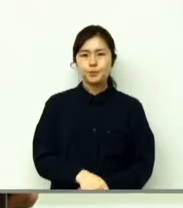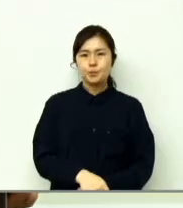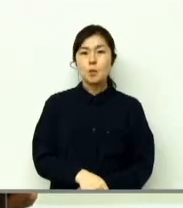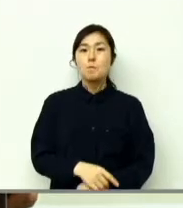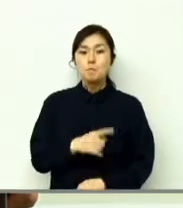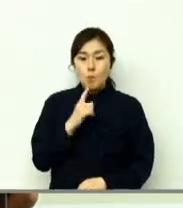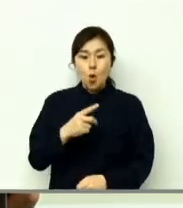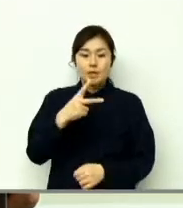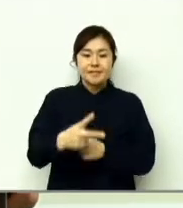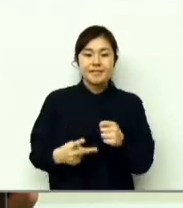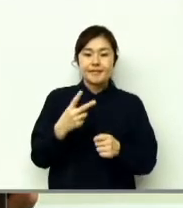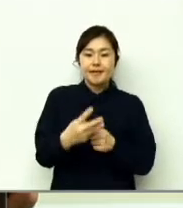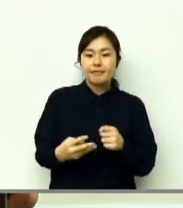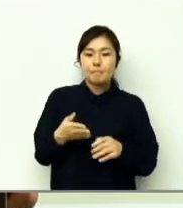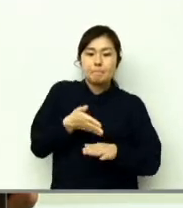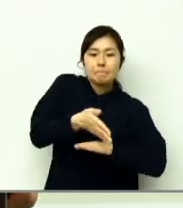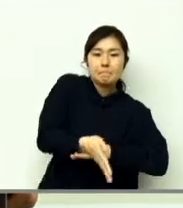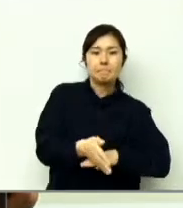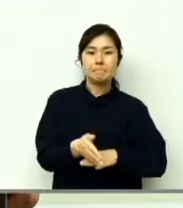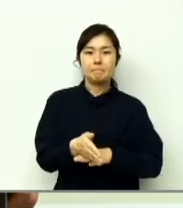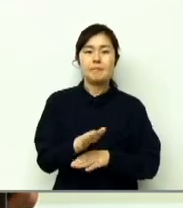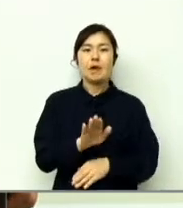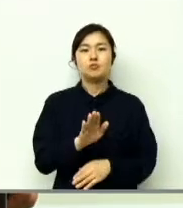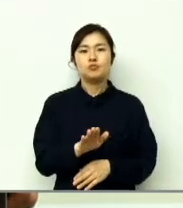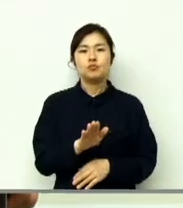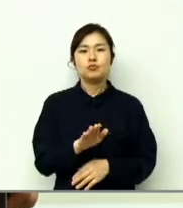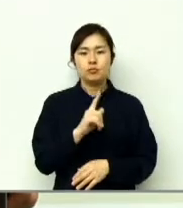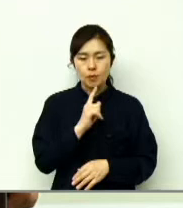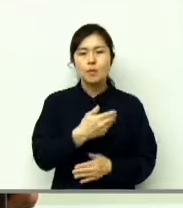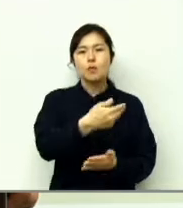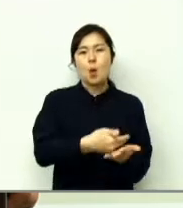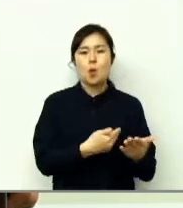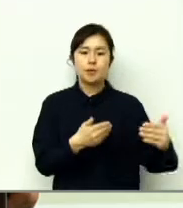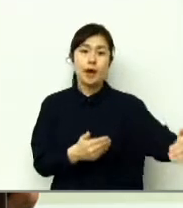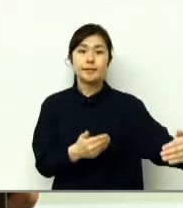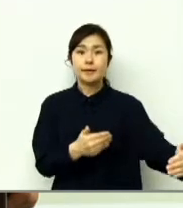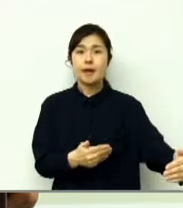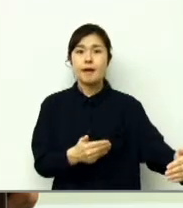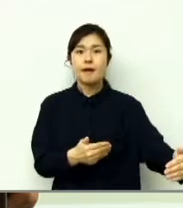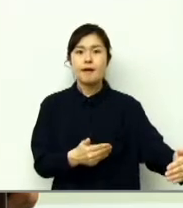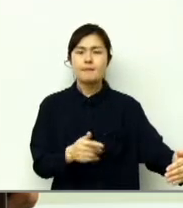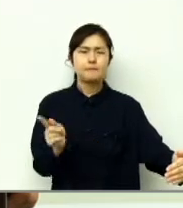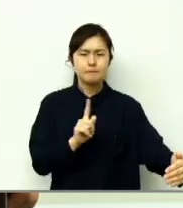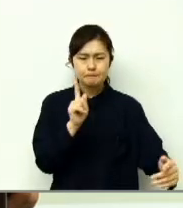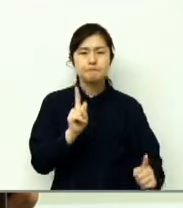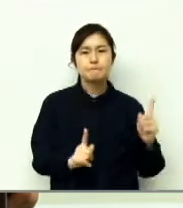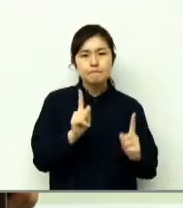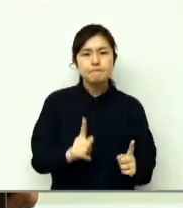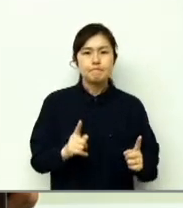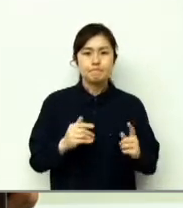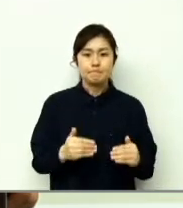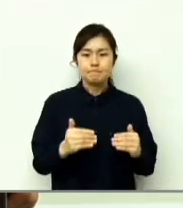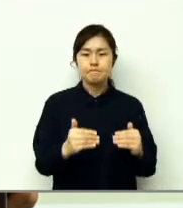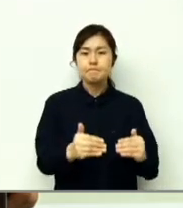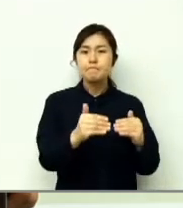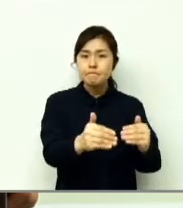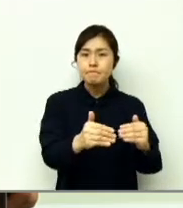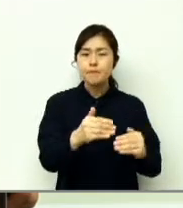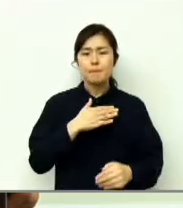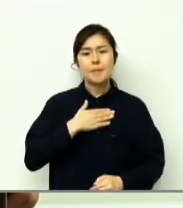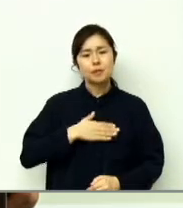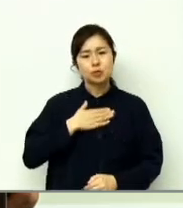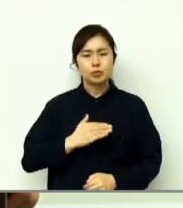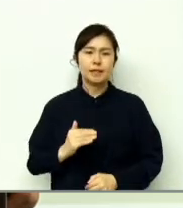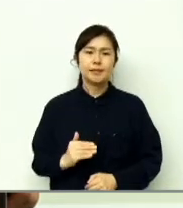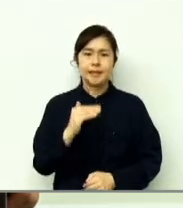っておりますが、残りのこの期間を通じて、引き続き、まあ、持続可能な成長ができる、